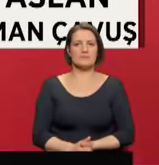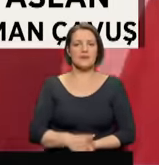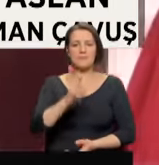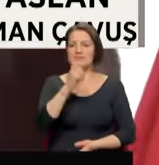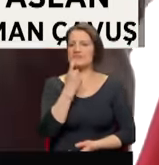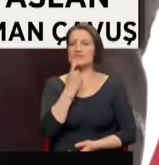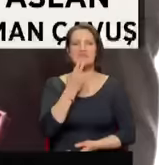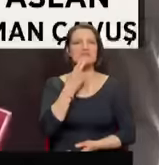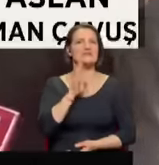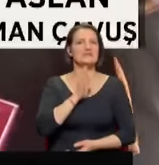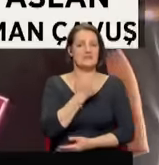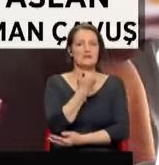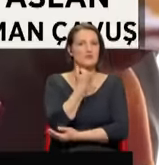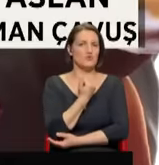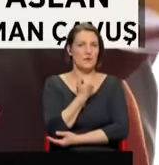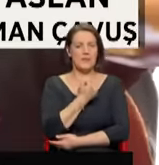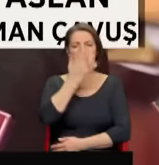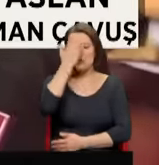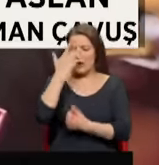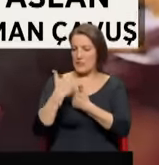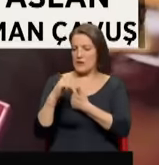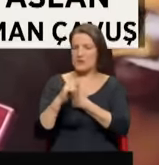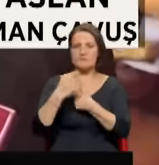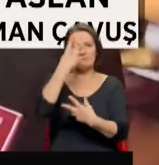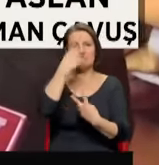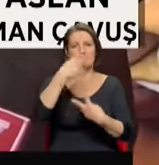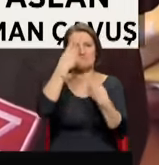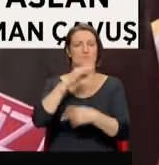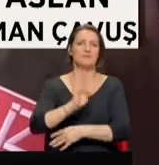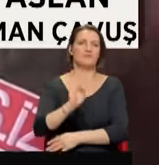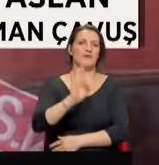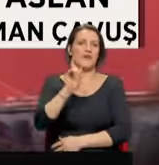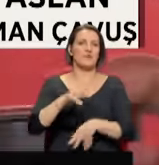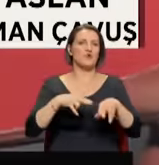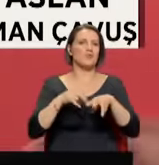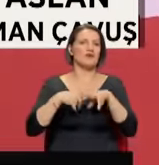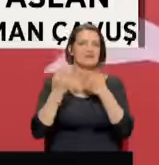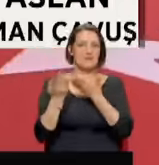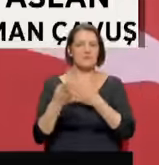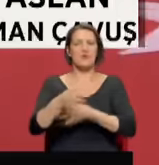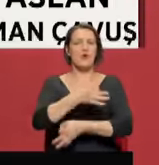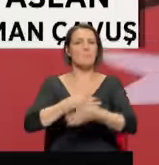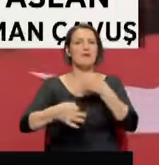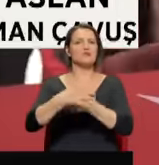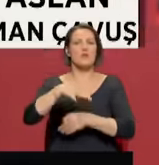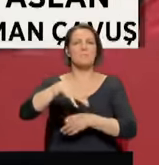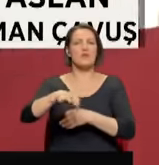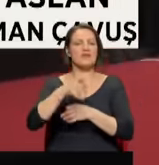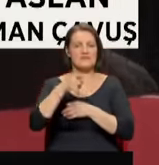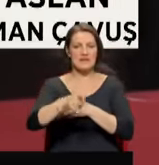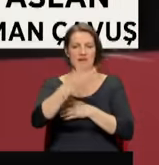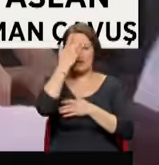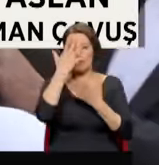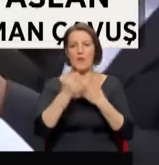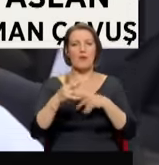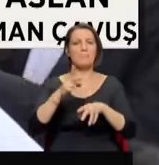Bir yaşındaki kızları kucağında şehit eşine gözyaşlarıyla veda etti Kübra Aslan. Pençe Kilit Operasyonu bölgesinde şehit